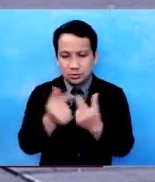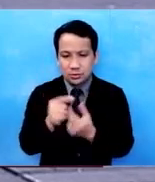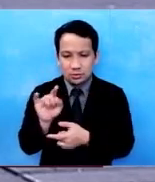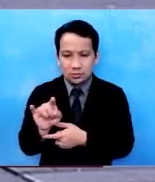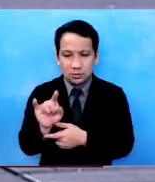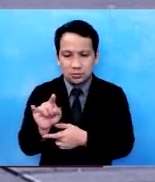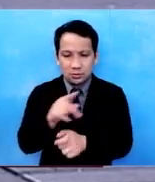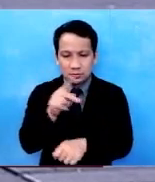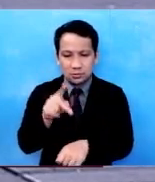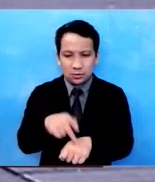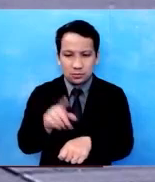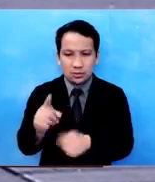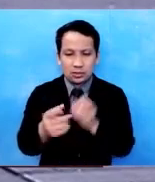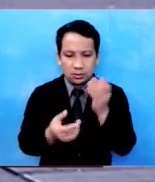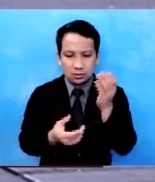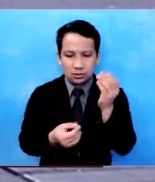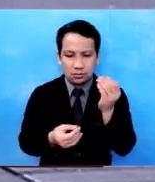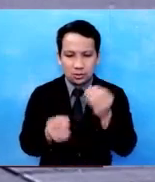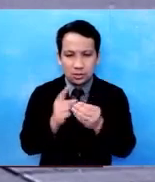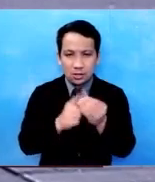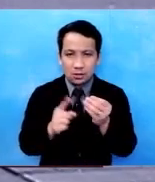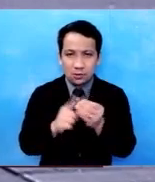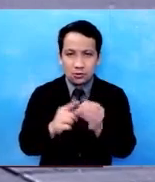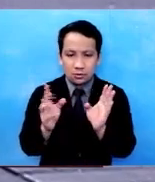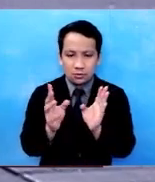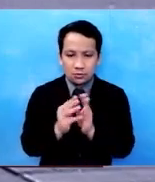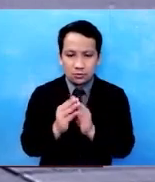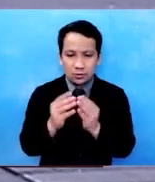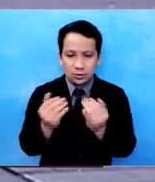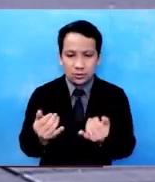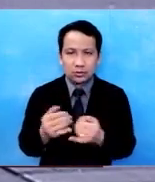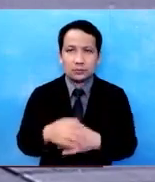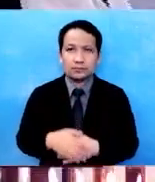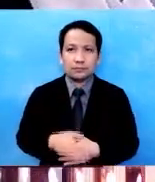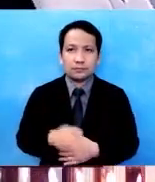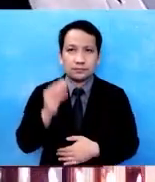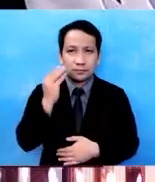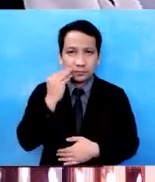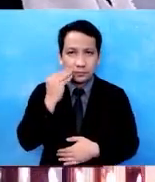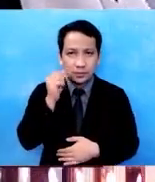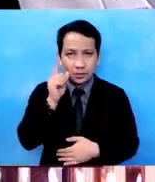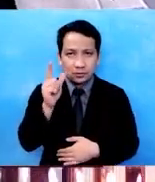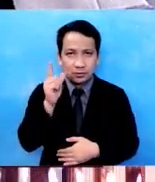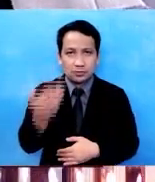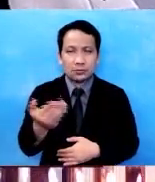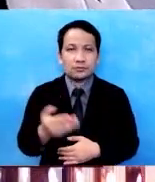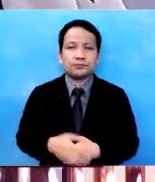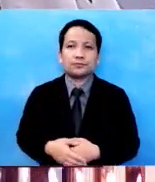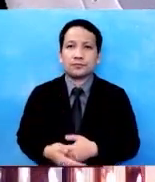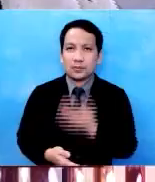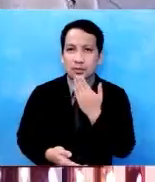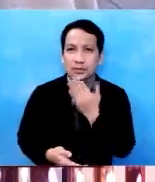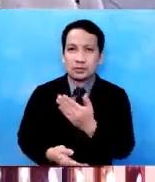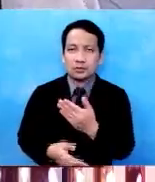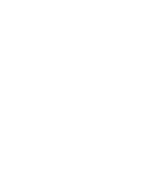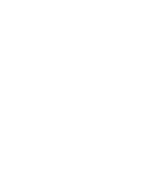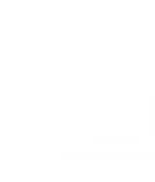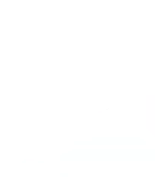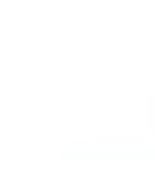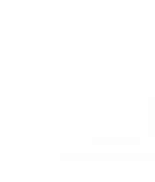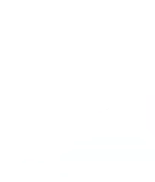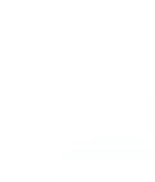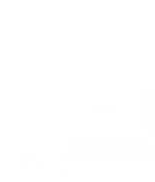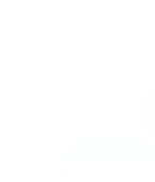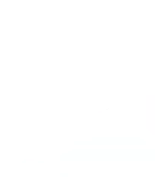mabigyan tayo ng update tungkol sa naging pulong niya ngayong araw. Mayan? Maraming salamat, Maricel Halili.